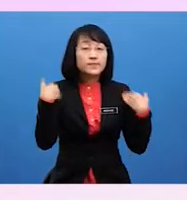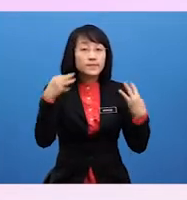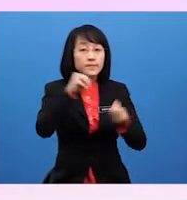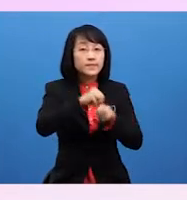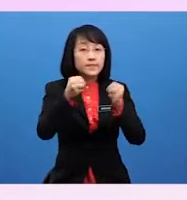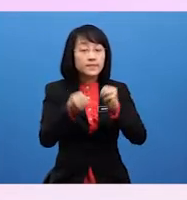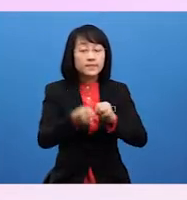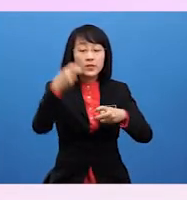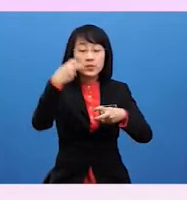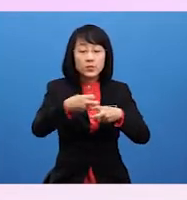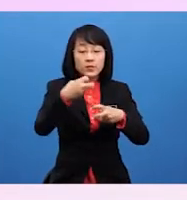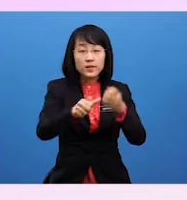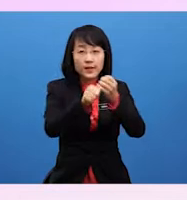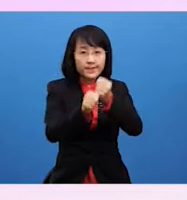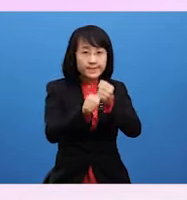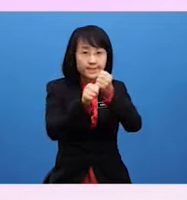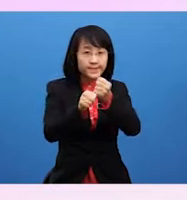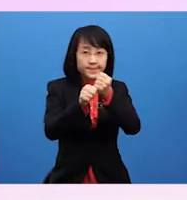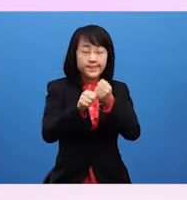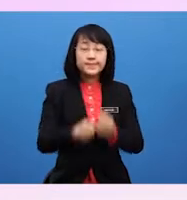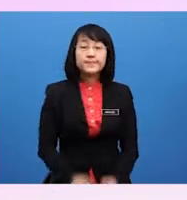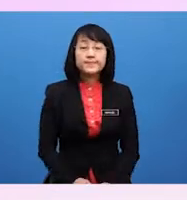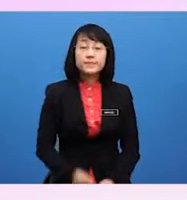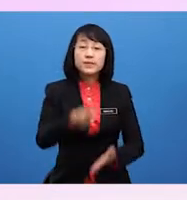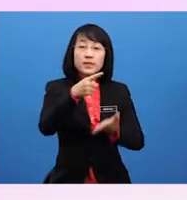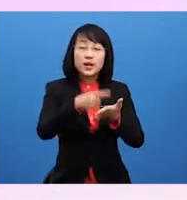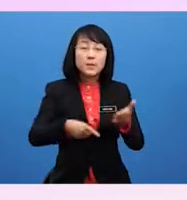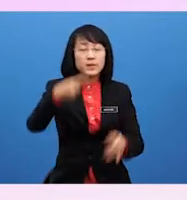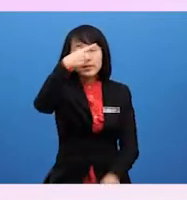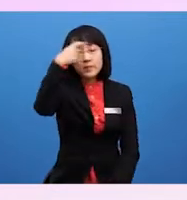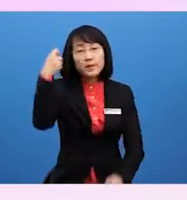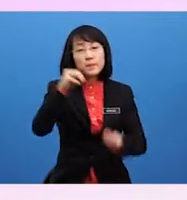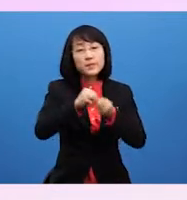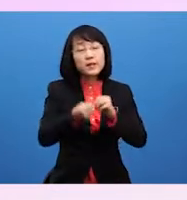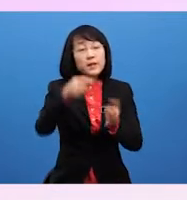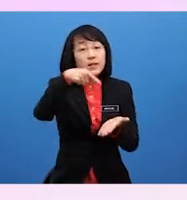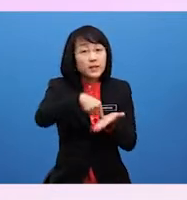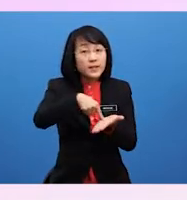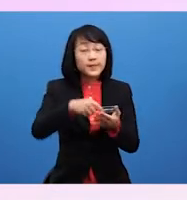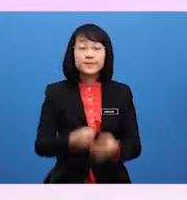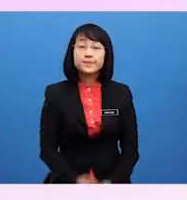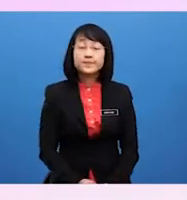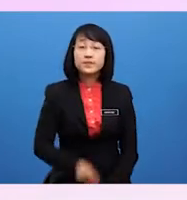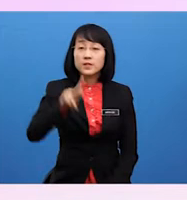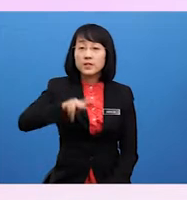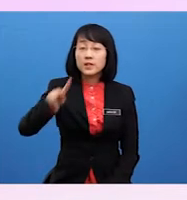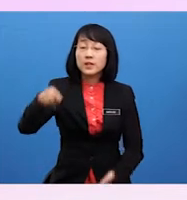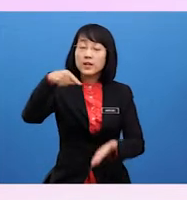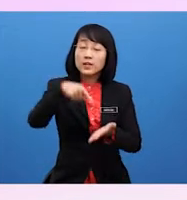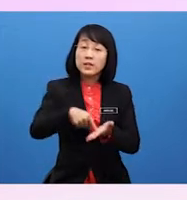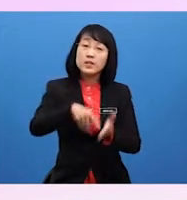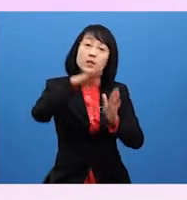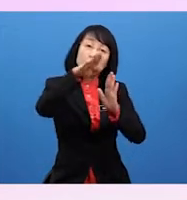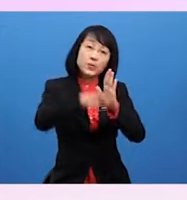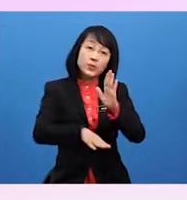masalah sembelit. Apakah yang menyebabkan masalah sembelit? Ya, kanak-kanak ini